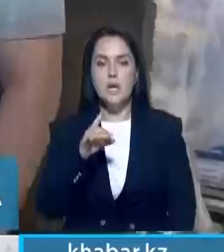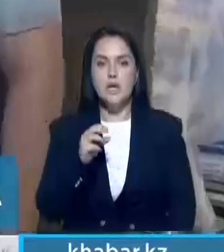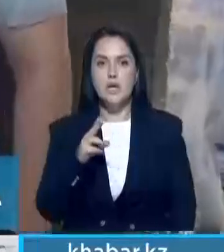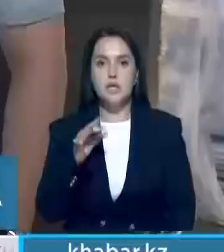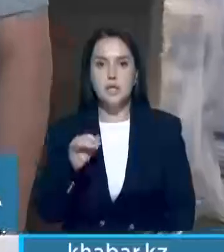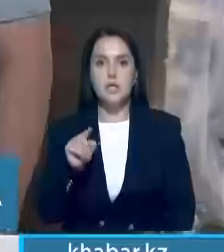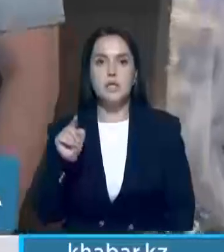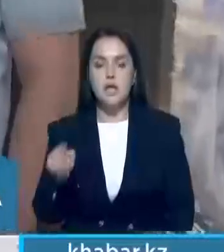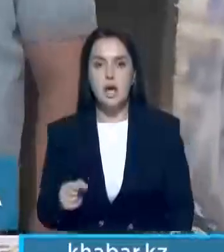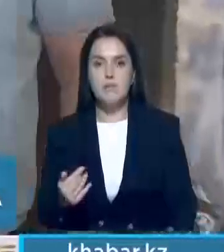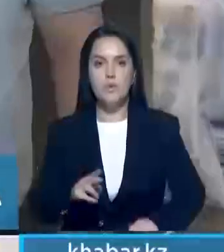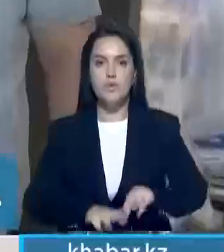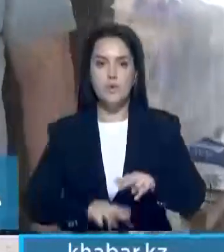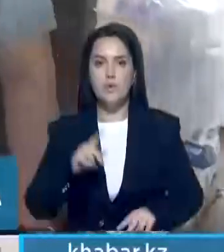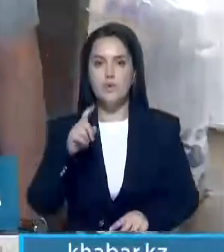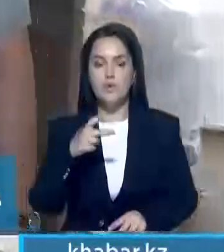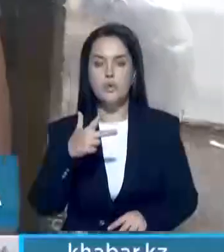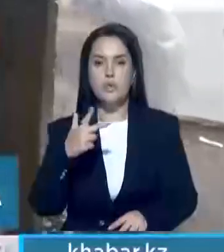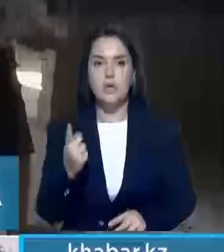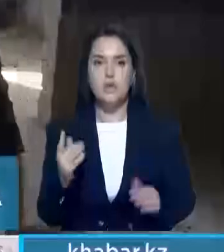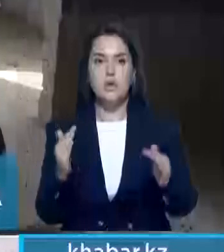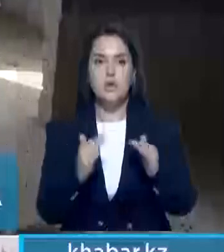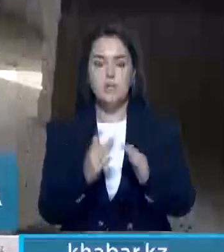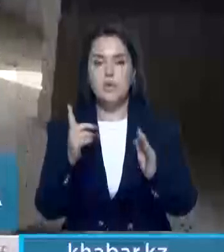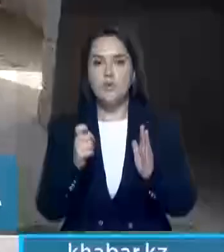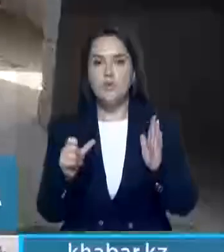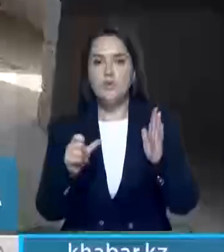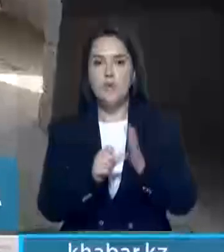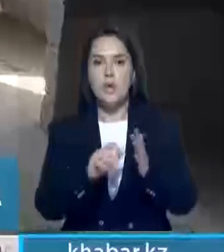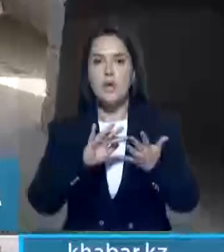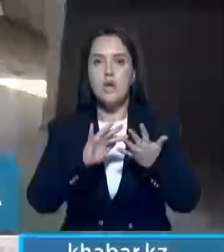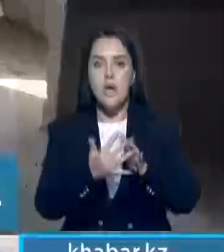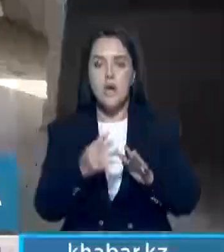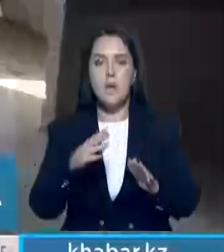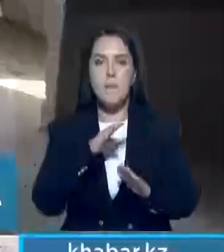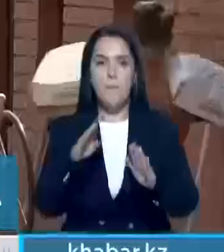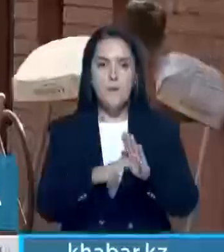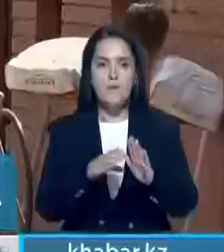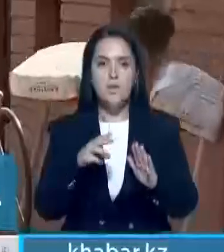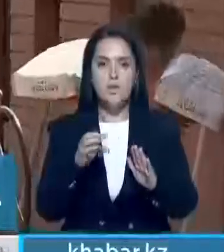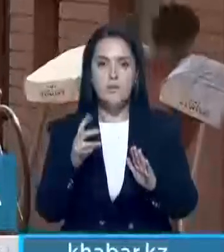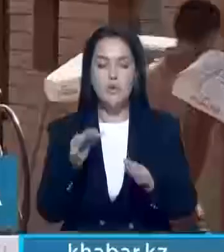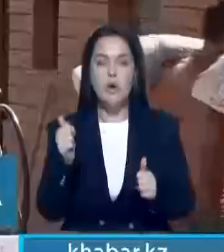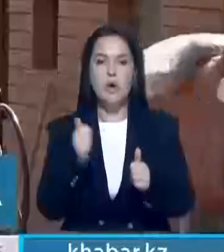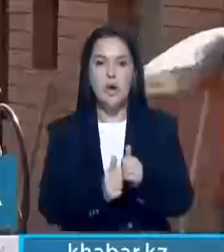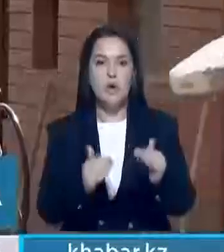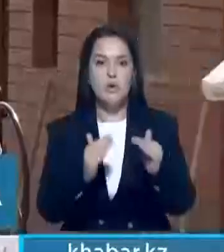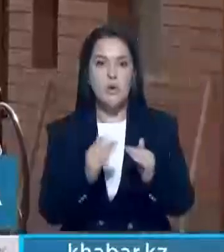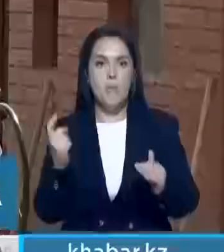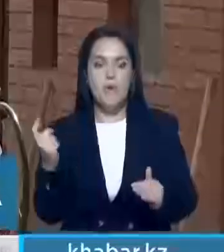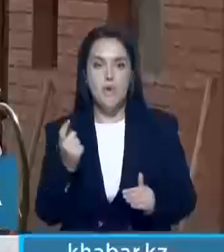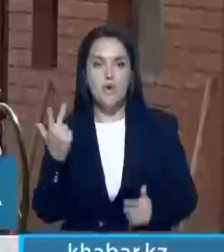Там в настоящее время строят 131 дом. 106 из них возводят в селе Подстепное. Каждое домовладение типового проекта.